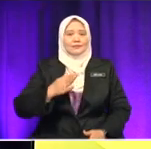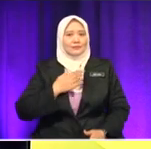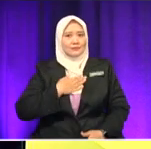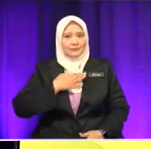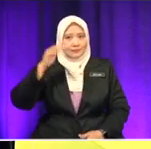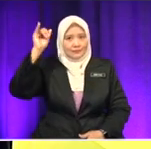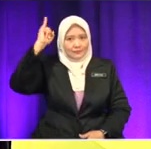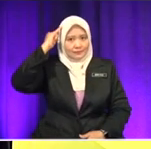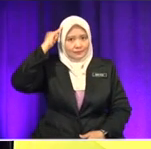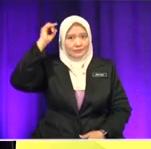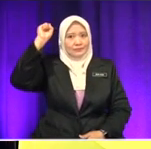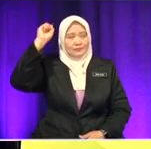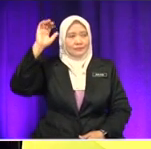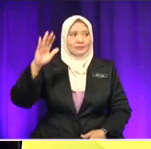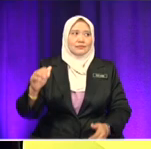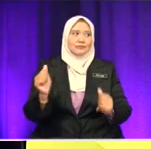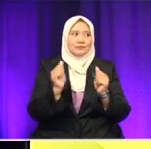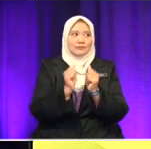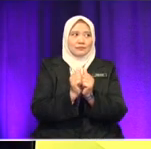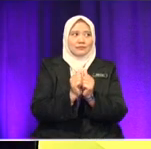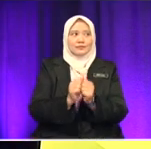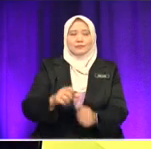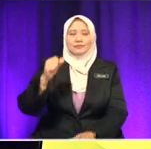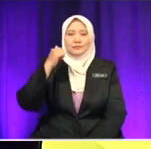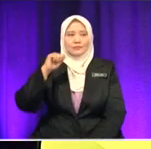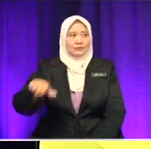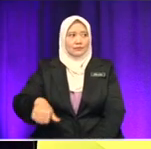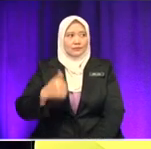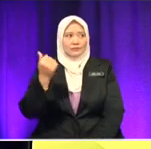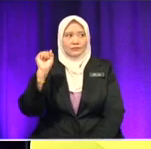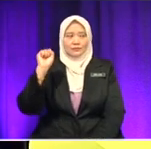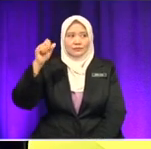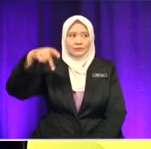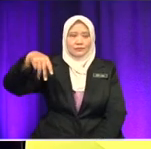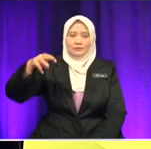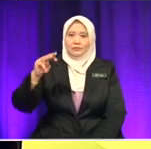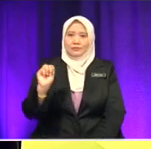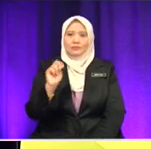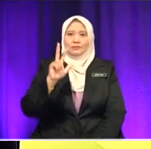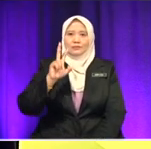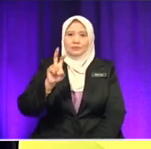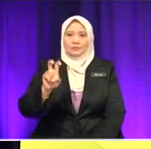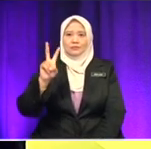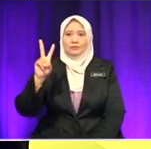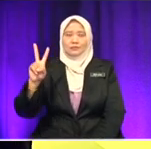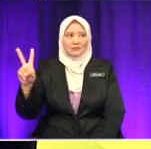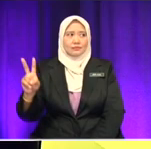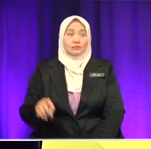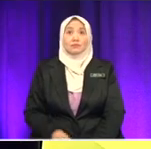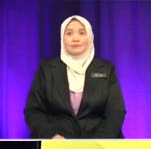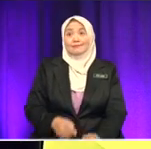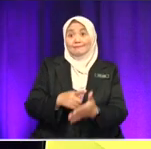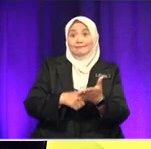saluran Direct TV KPM untuk slot sukses SPM 2022. Mungkin ada yang tanya-tanya, apa yang kita nak belajar hari ini?